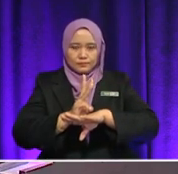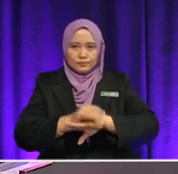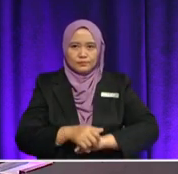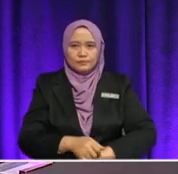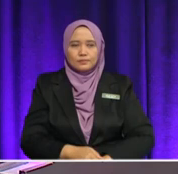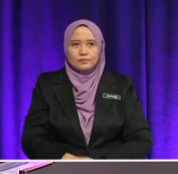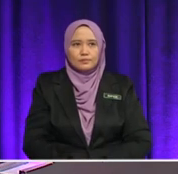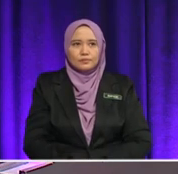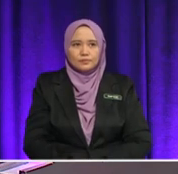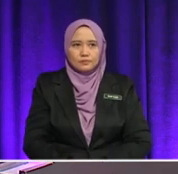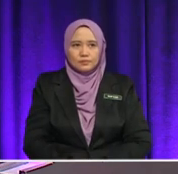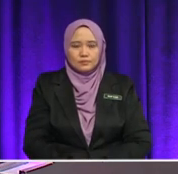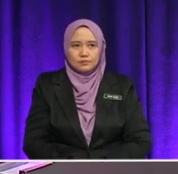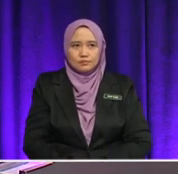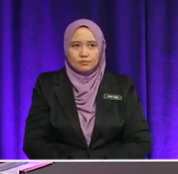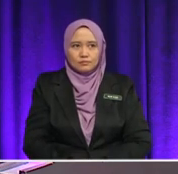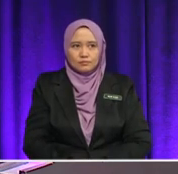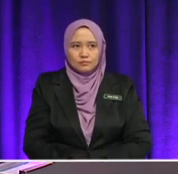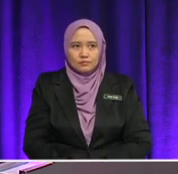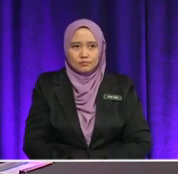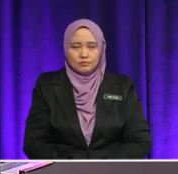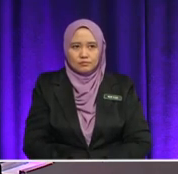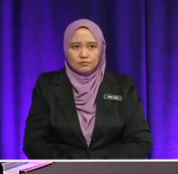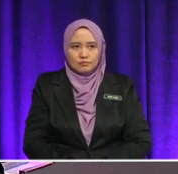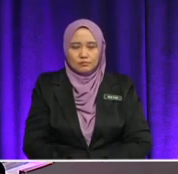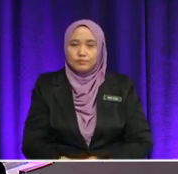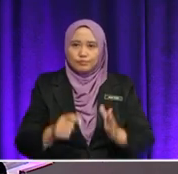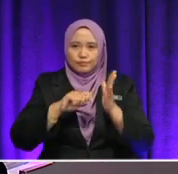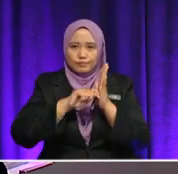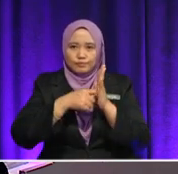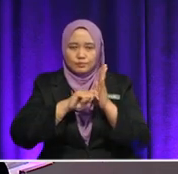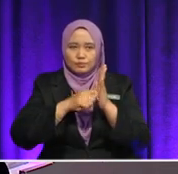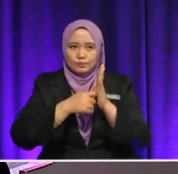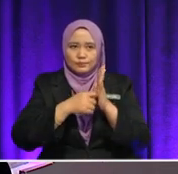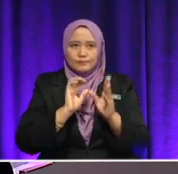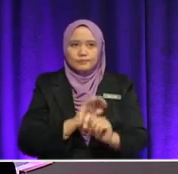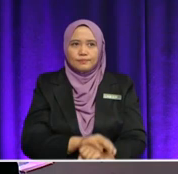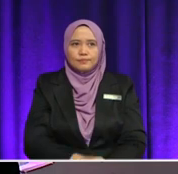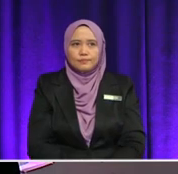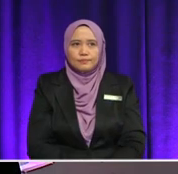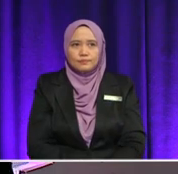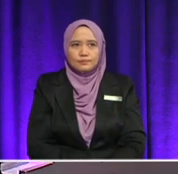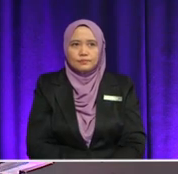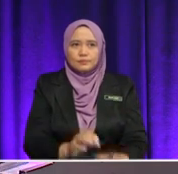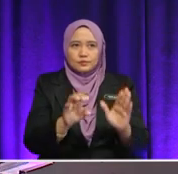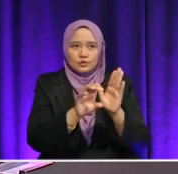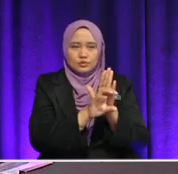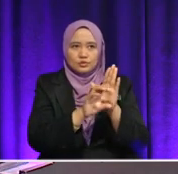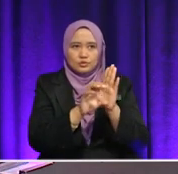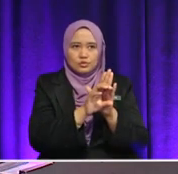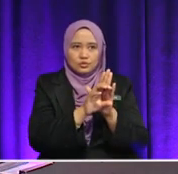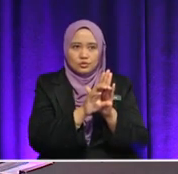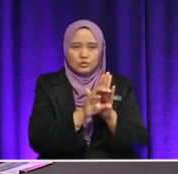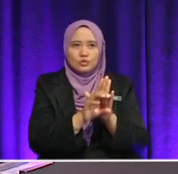dan itu jawaban kata kunci dia isinya adalah pada kawasan contohnya pada kucing dan